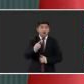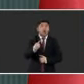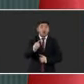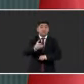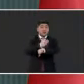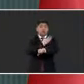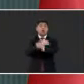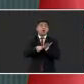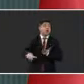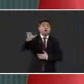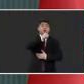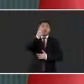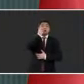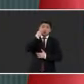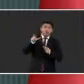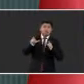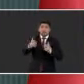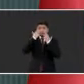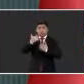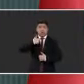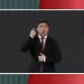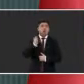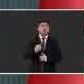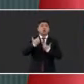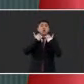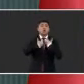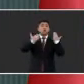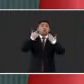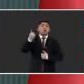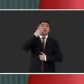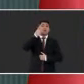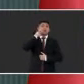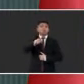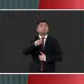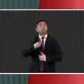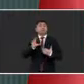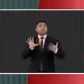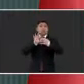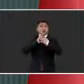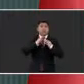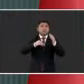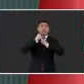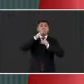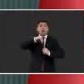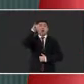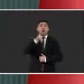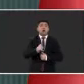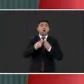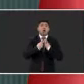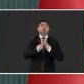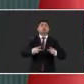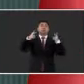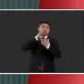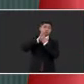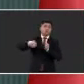vatandaşlarının can güvenliğinden emin olduğu, hukuk devleti ilkesine bağlı temel haklarını kullanan özgür